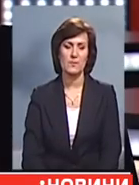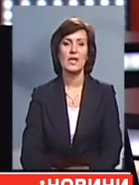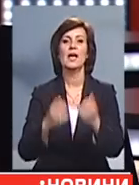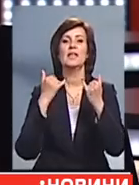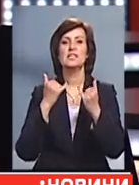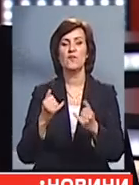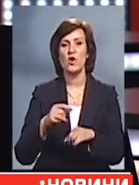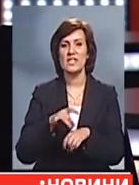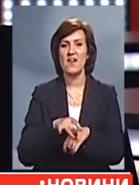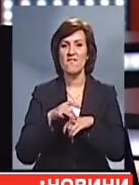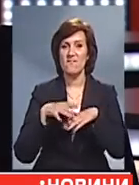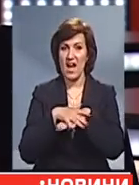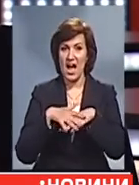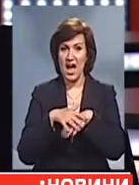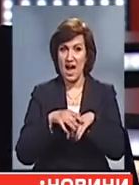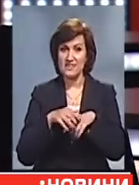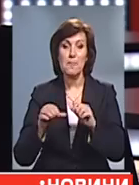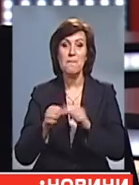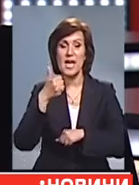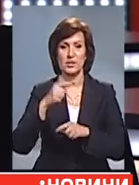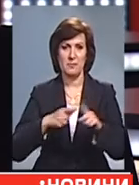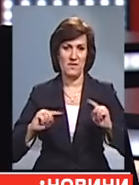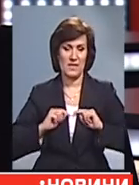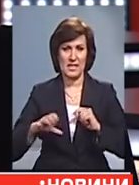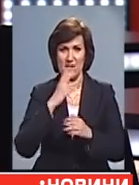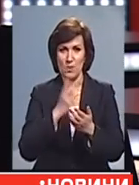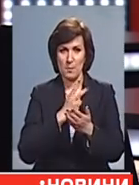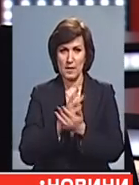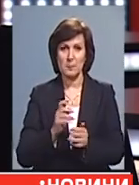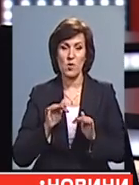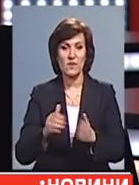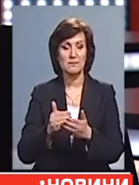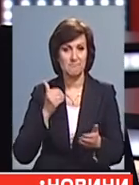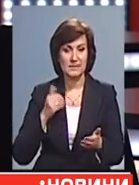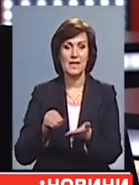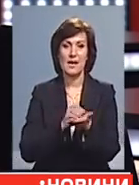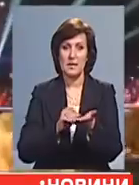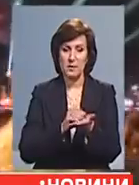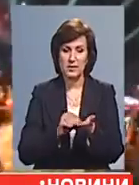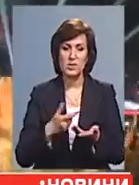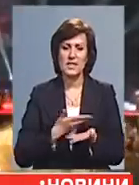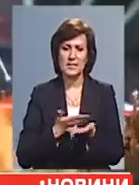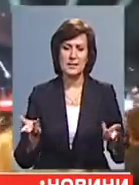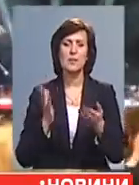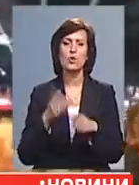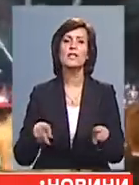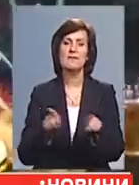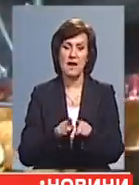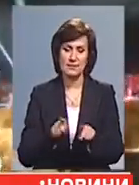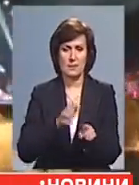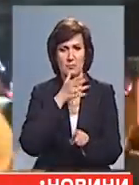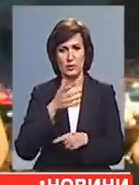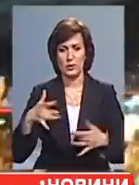Сьогодні в Австрії перший півфінал Євробачення. Напередодні там провели костюмовану репетицію. На сцені все буде так само, як і під